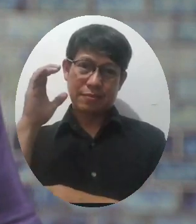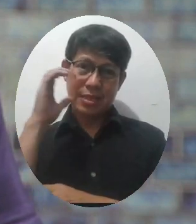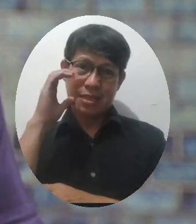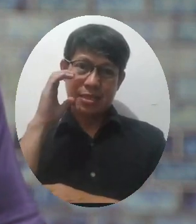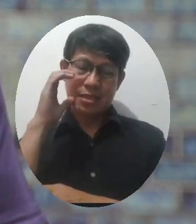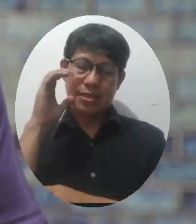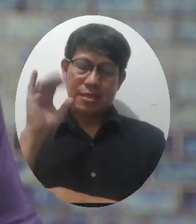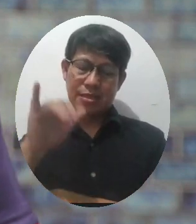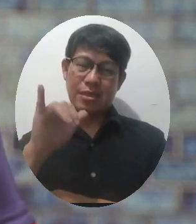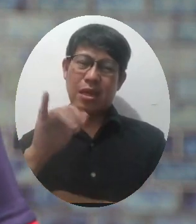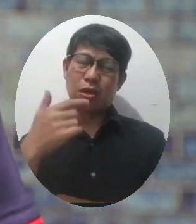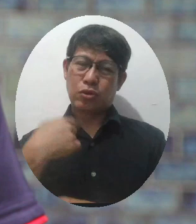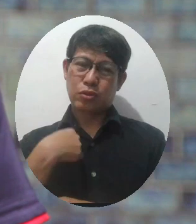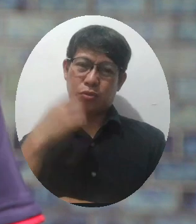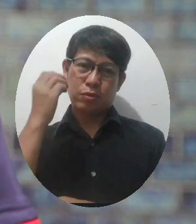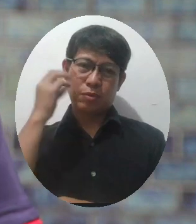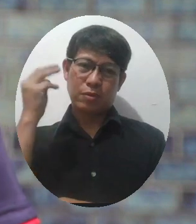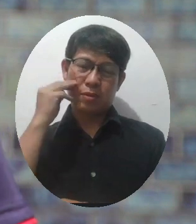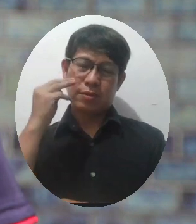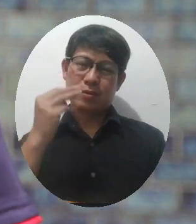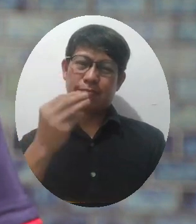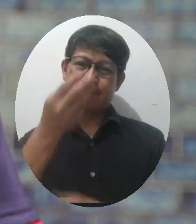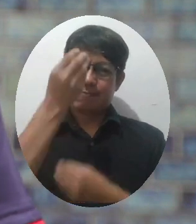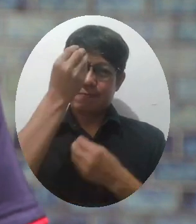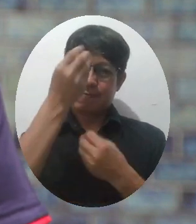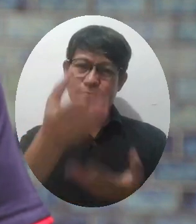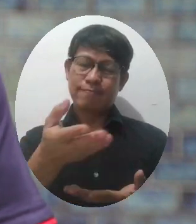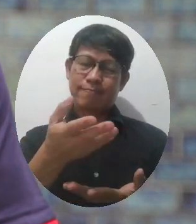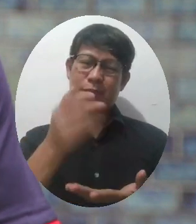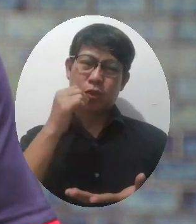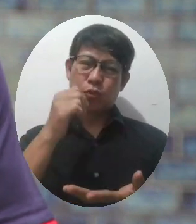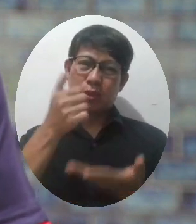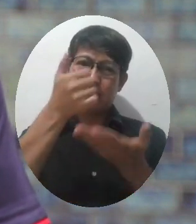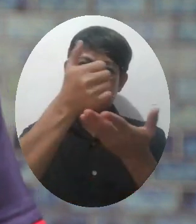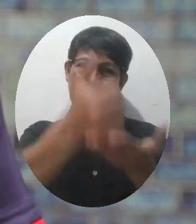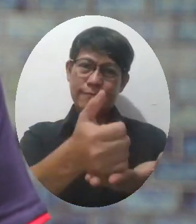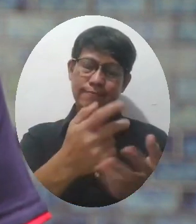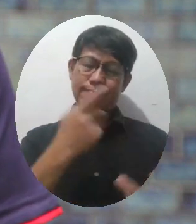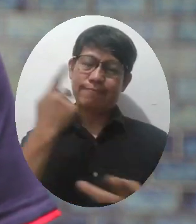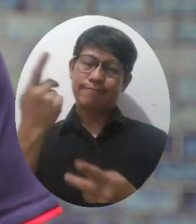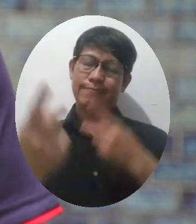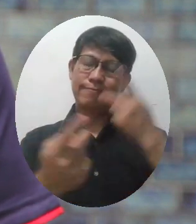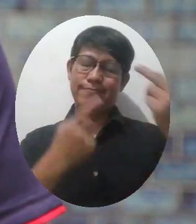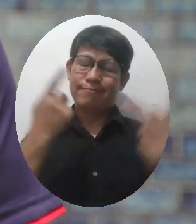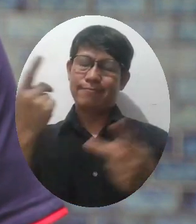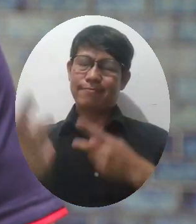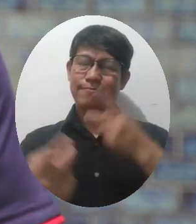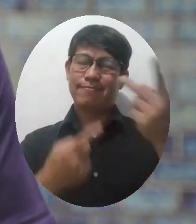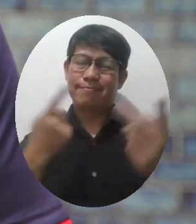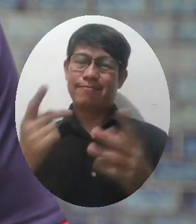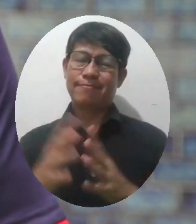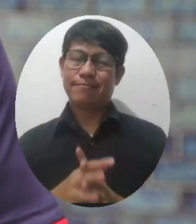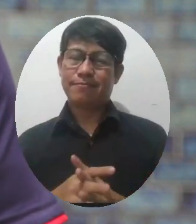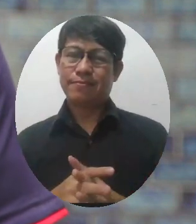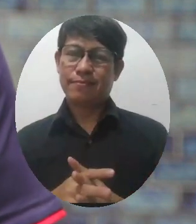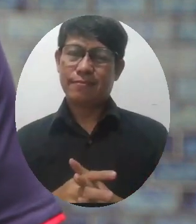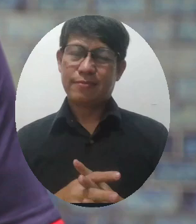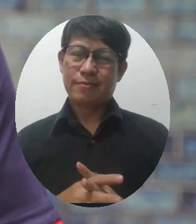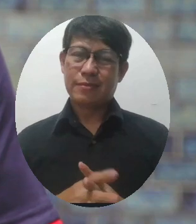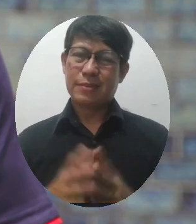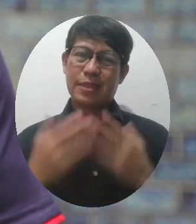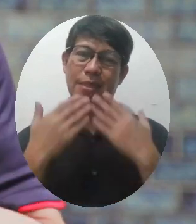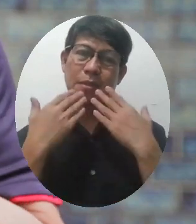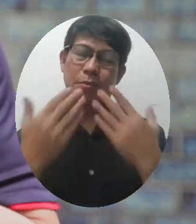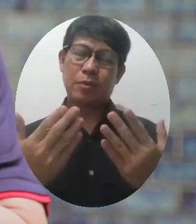Connie Angeles at si Camille. Ito po si Orly Mercado nagsasabing, lagi natin sa puso ang diwa ng pagtulong sa